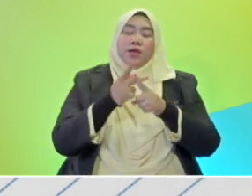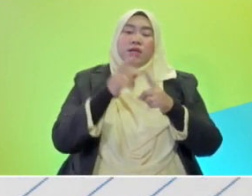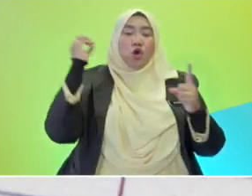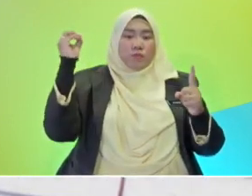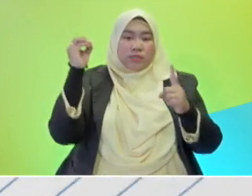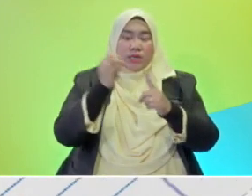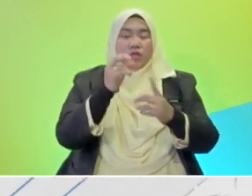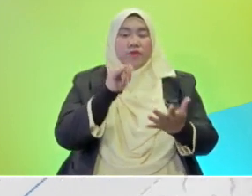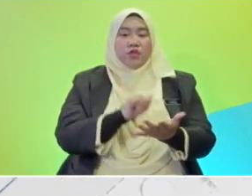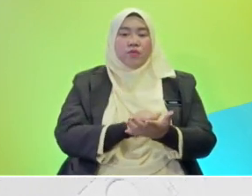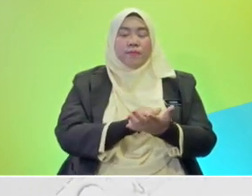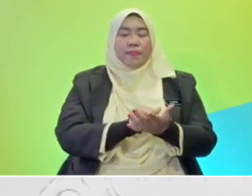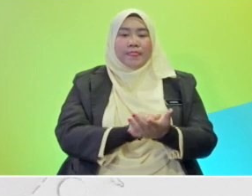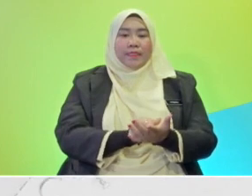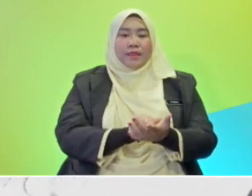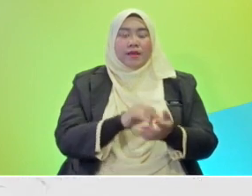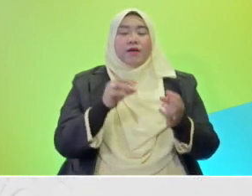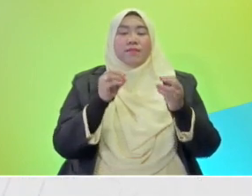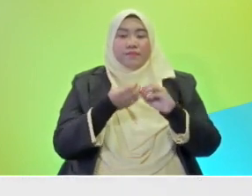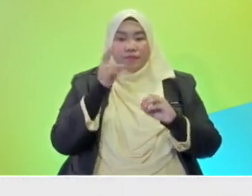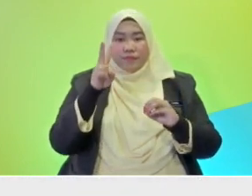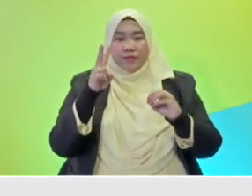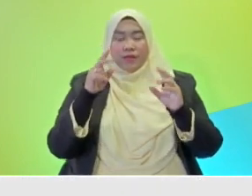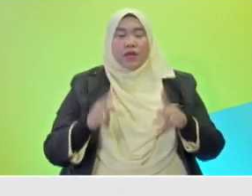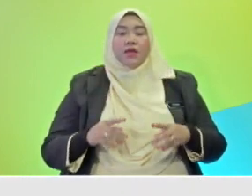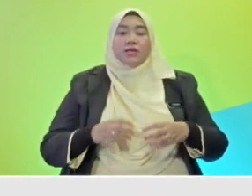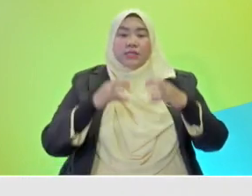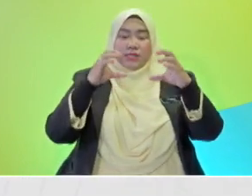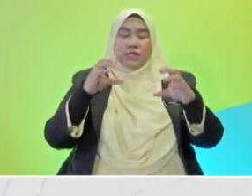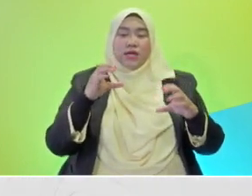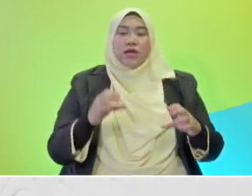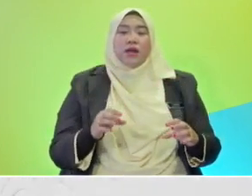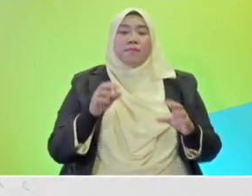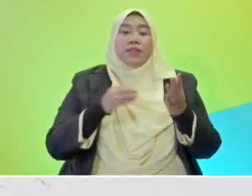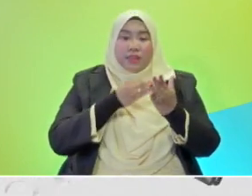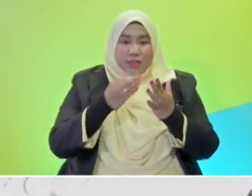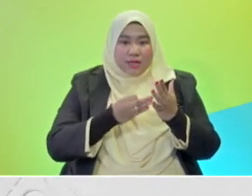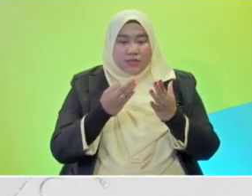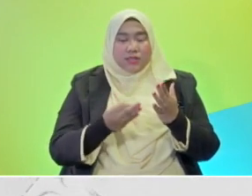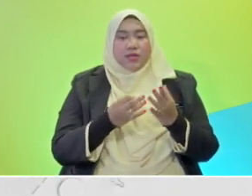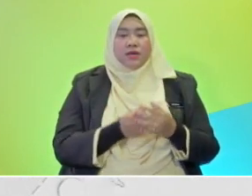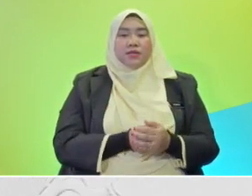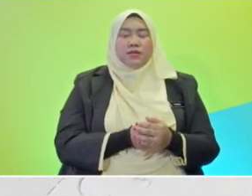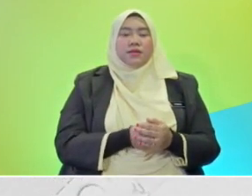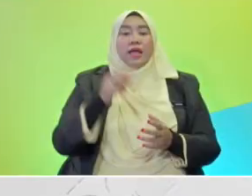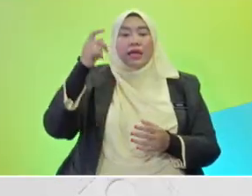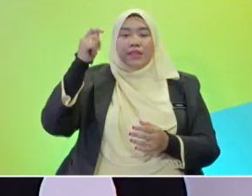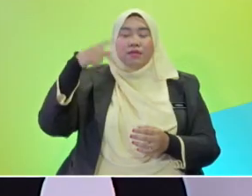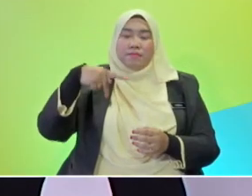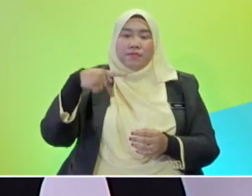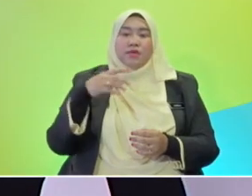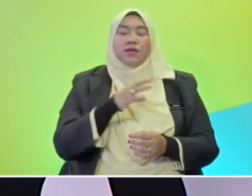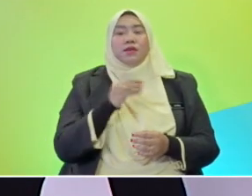tersebut kemudian kaidah pencak Siran dan juga perekonomian guru tahap penguasaan baru kita boleh Tentukan